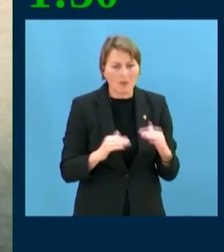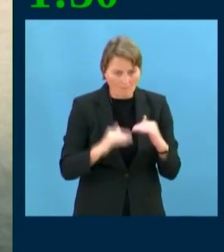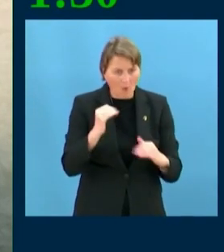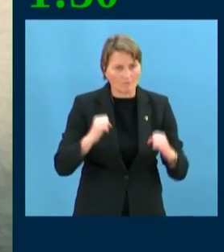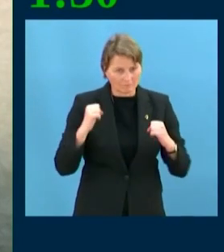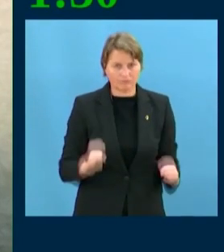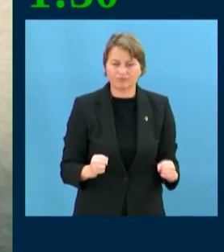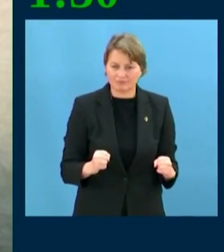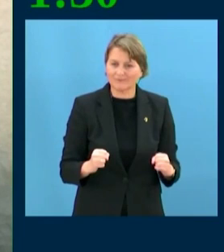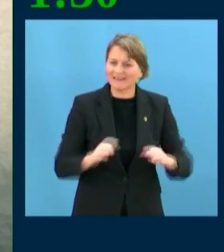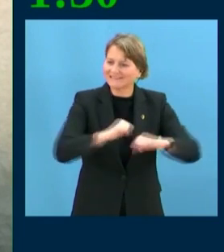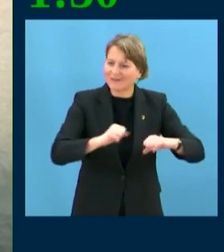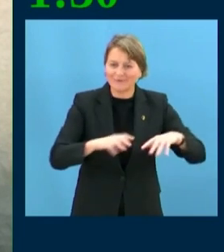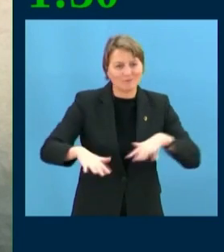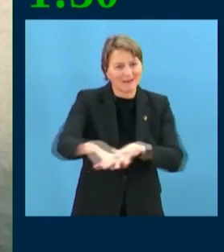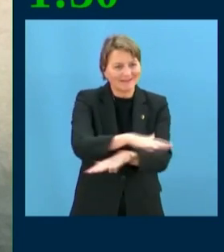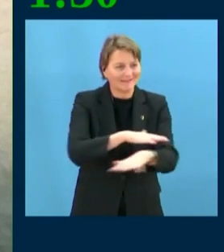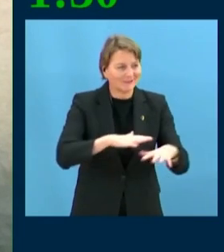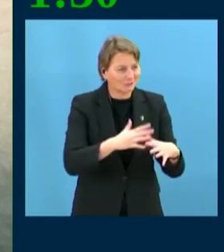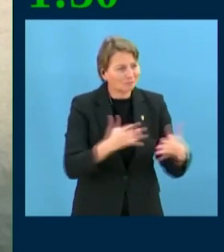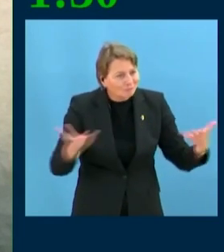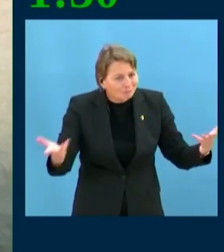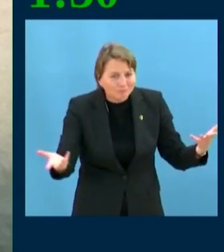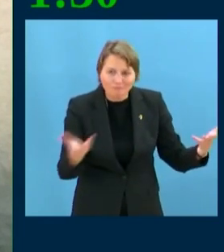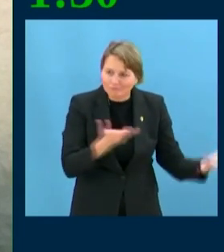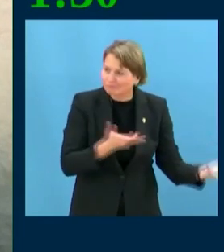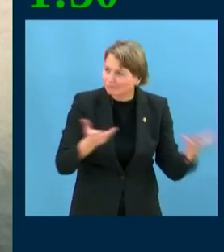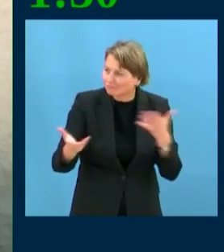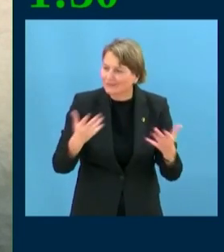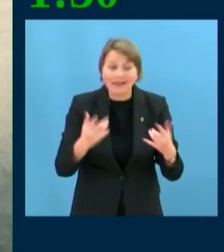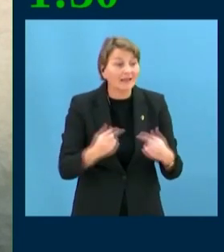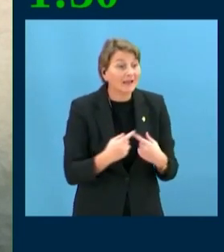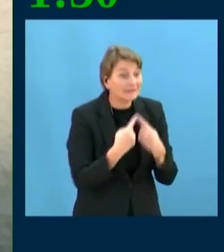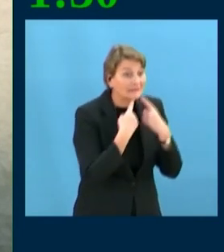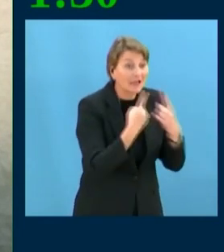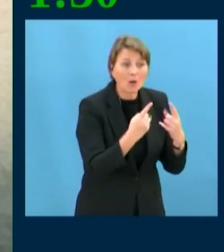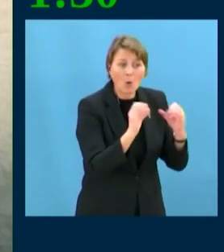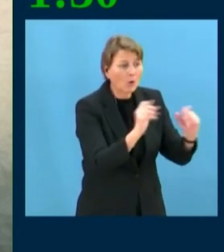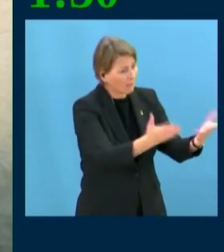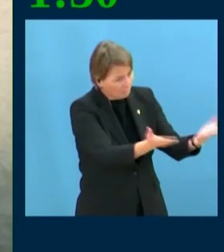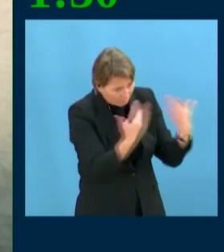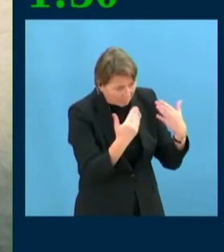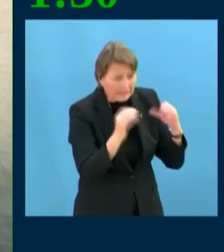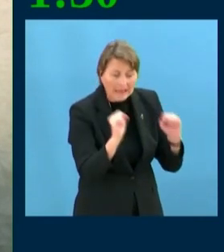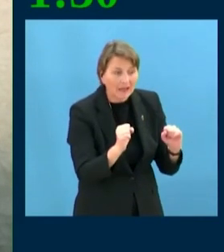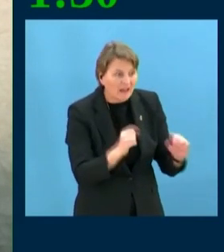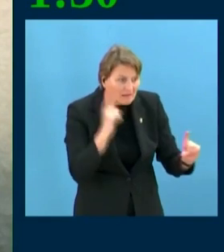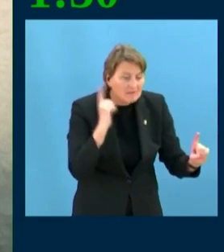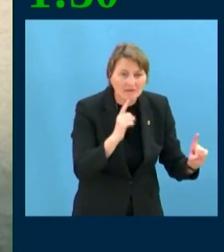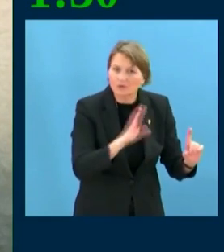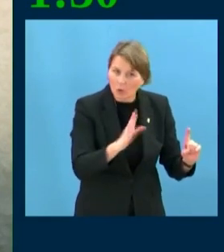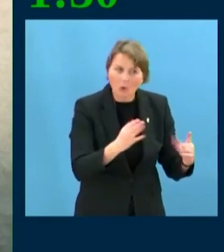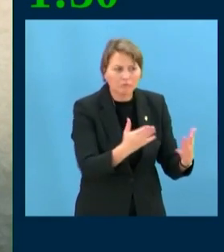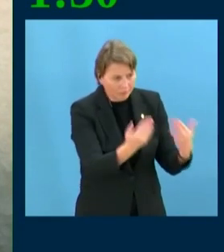Milletler kuruluşlarının daha fazla ilgilenmesini hak ediyor seslerini yükseltenler misilleme korkusu